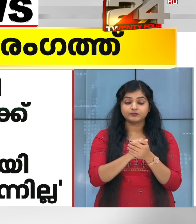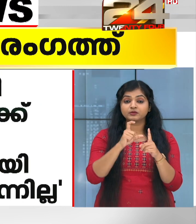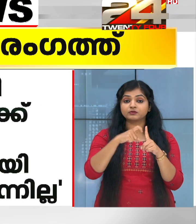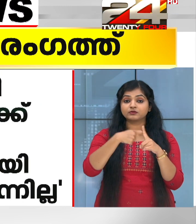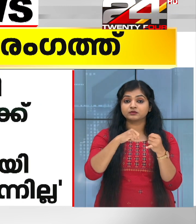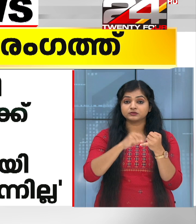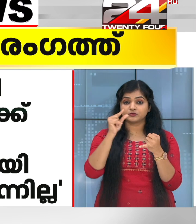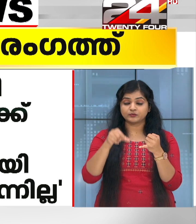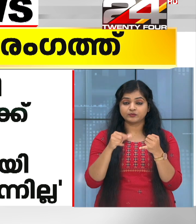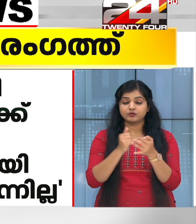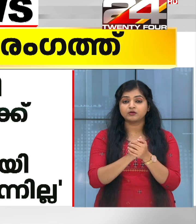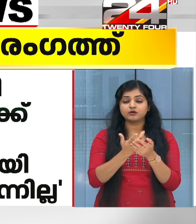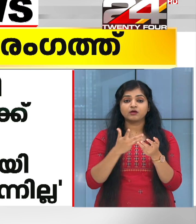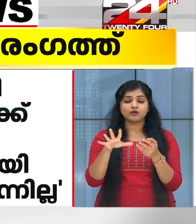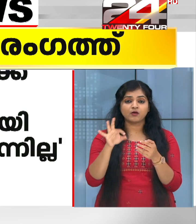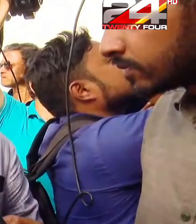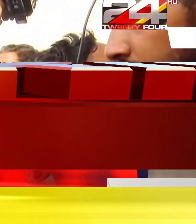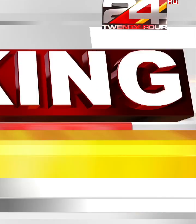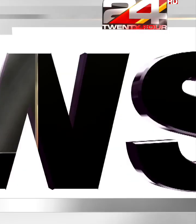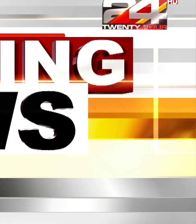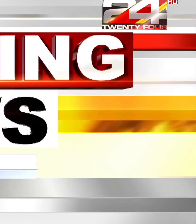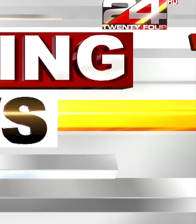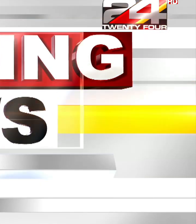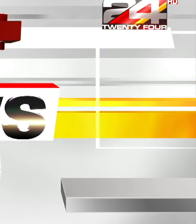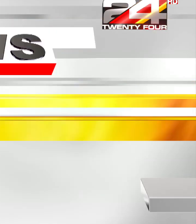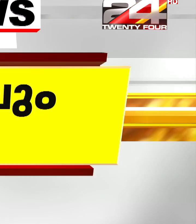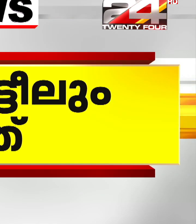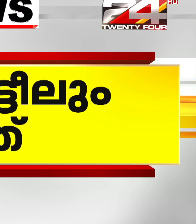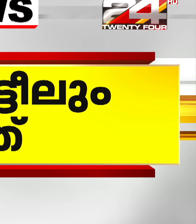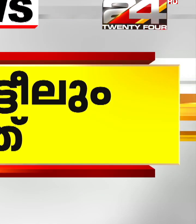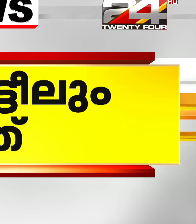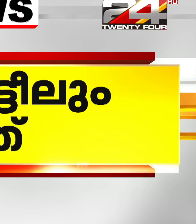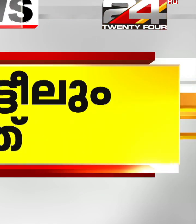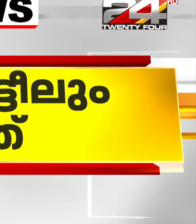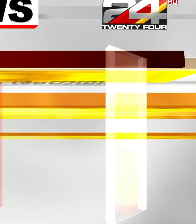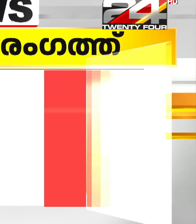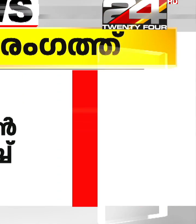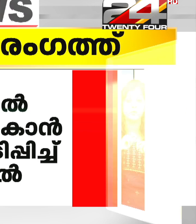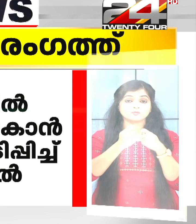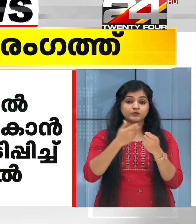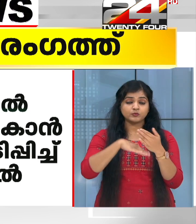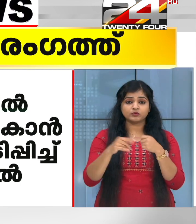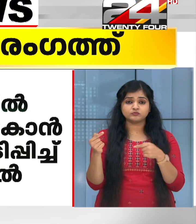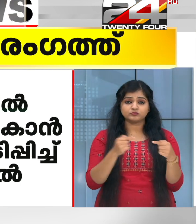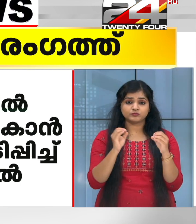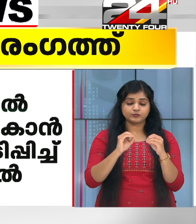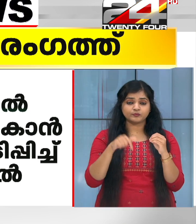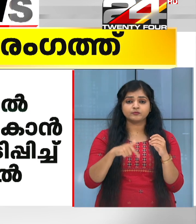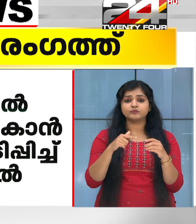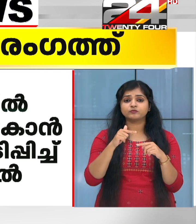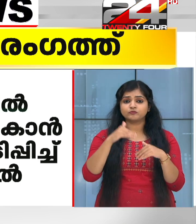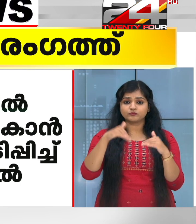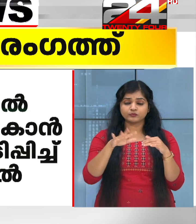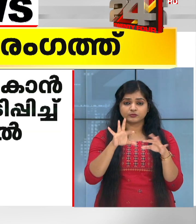തരത്തിൽ പരിഗണിക്കും എന്നുള്ള ചർച്ചകൾ ഇപ്പോൾ ഡൽഹിയിൽ നടക്കുന്നുണ്ട്. അതേസമയം കോൺഗ്രസിൽ യാതൊരു പ്രശ്നവുമില്ല. ജനാധിപത്യമായ രീതിയിൽ തന്നെ ചർച്ചകൾ നടക്കുന്നുണ്ട്. വൈകാതെ